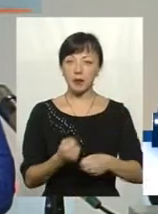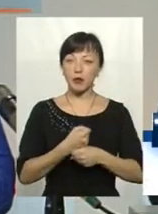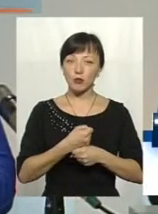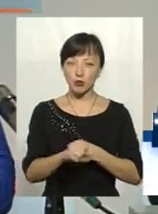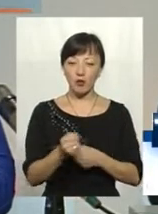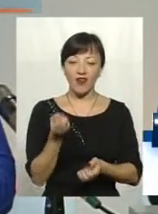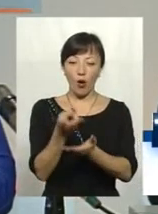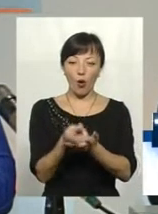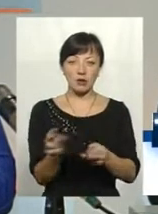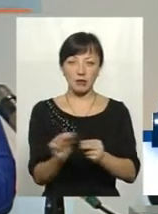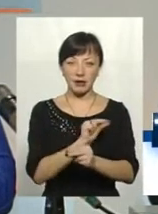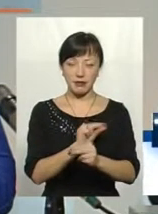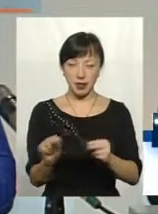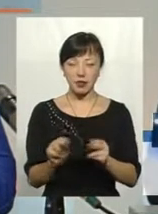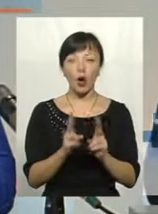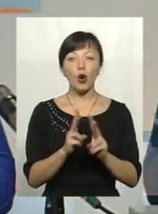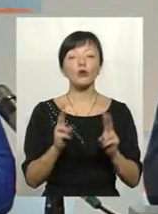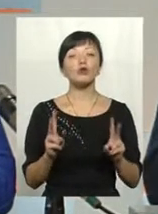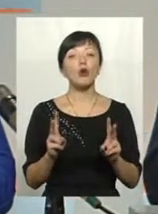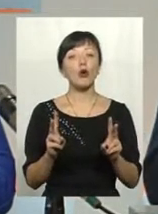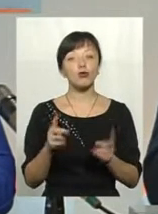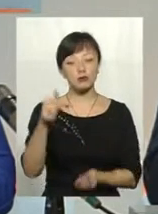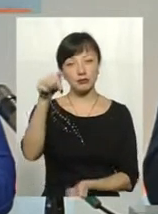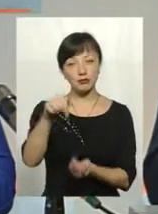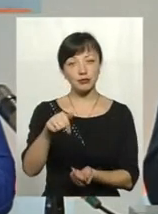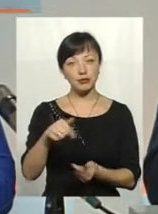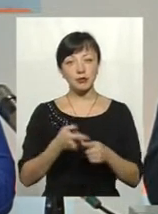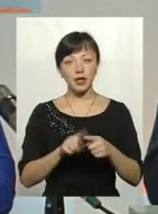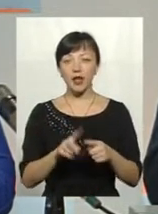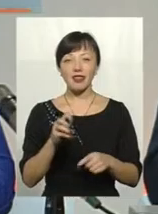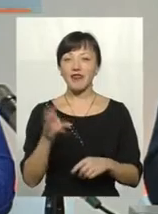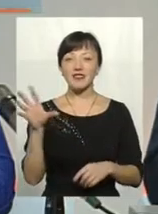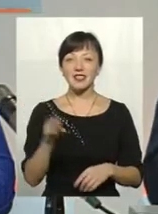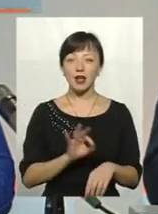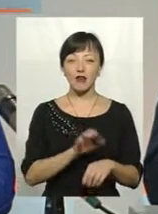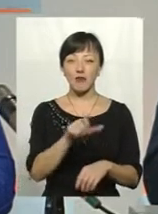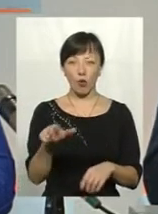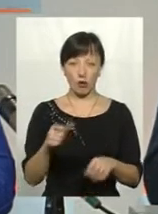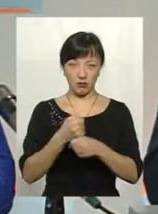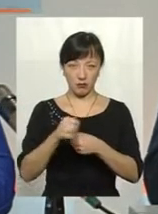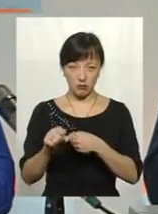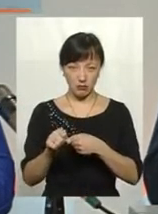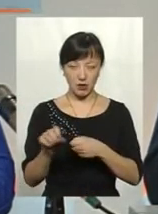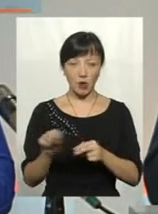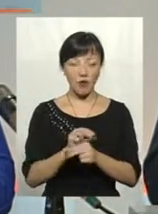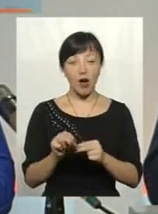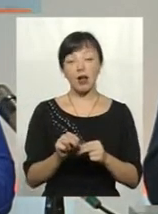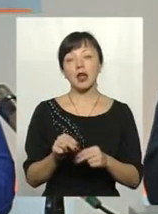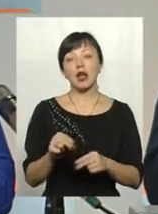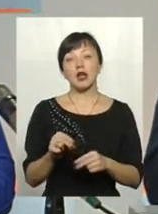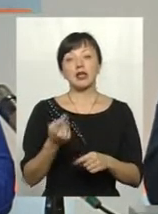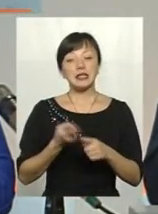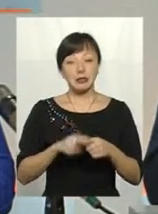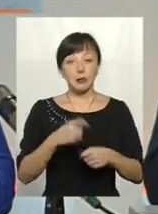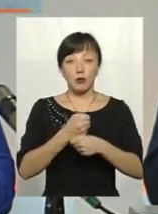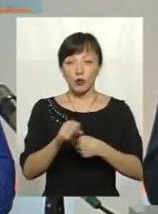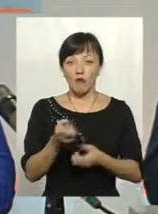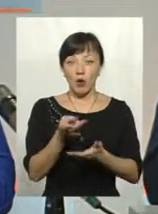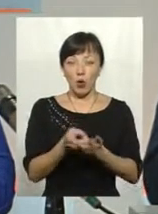примусова госпіталізація. Хто підлягає примусовій госпіталізації? Адже не всі пацієнти будуть підлягати. Примусові